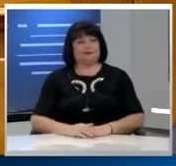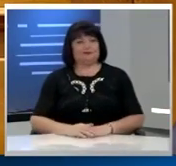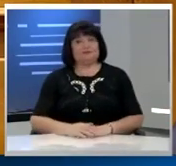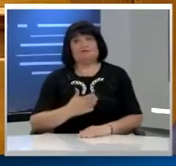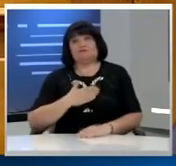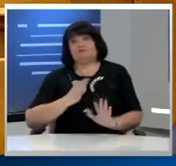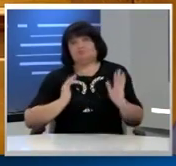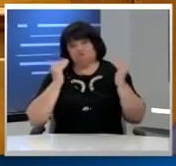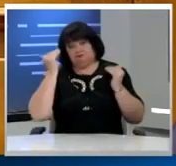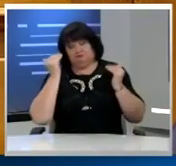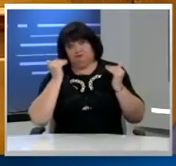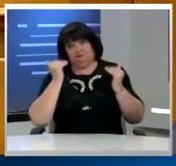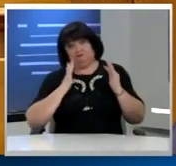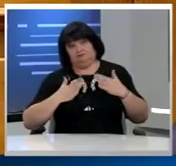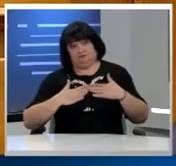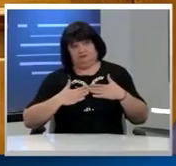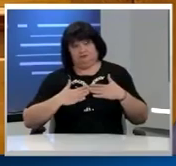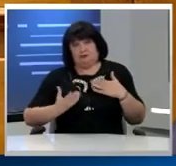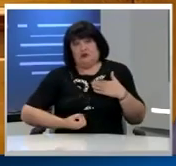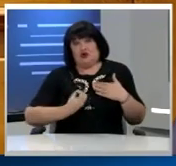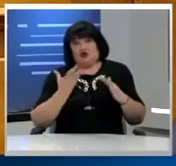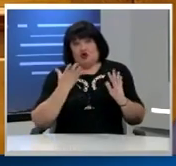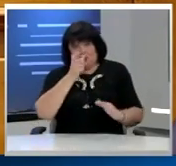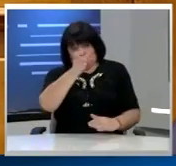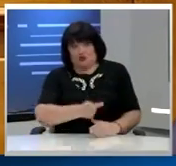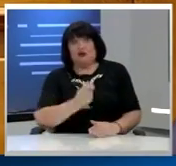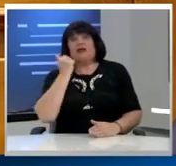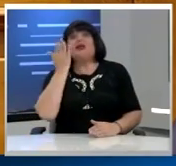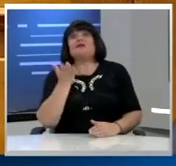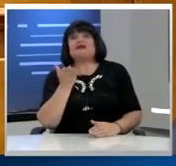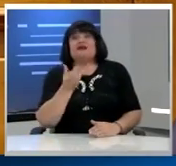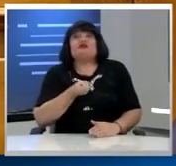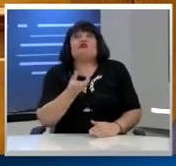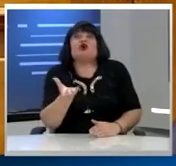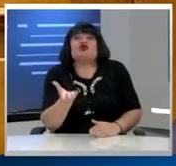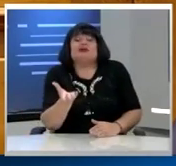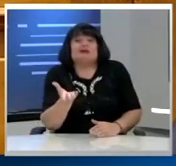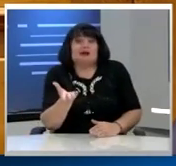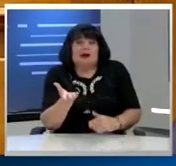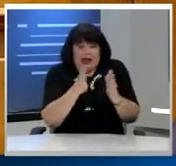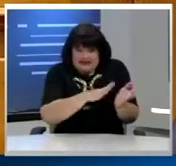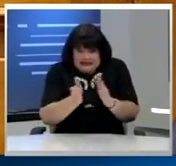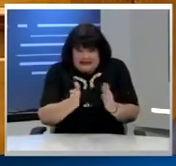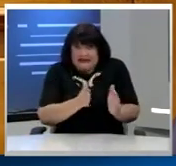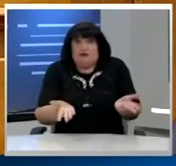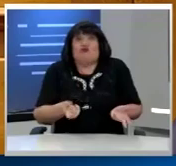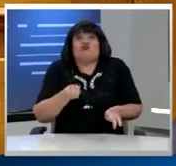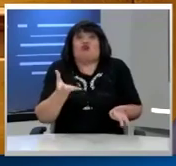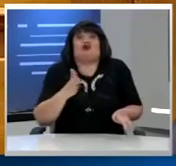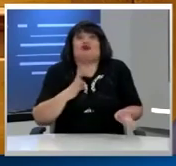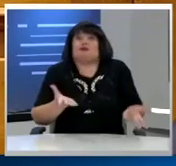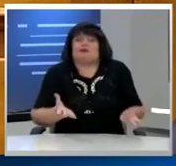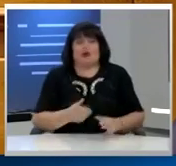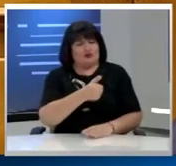Δεν έχω λόγο να σας αμφισβητήσω, αλλά έχω την αίσθηση ότι ούτε εσείς στο τέλος σήμερα θα ξέρετε πώς είναι. Αλλά δεν είναι μόνο αυτό το